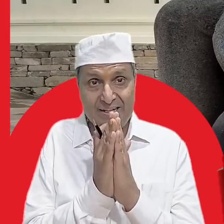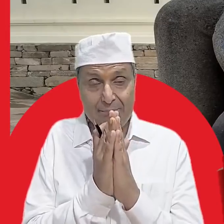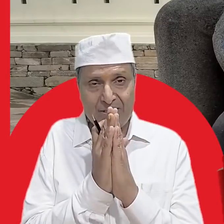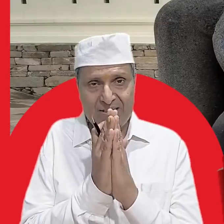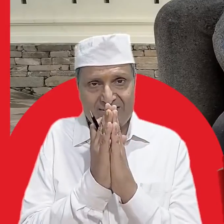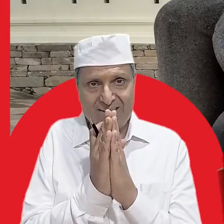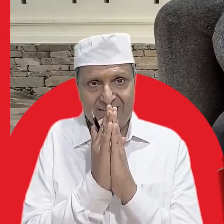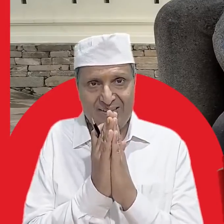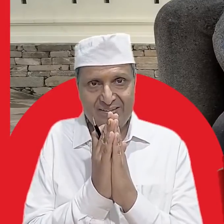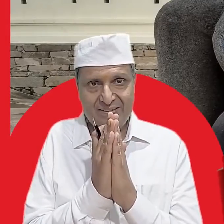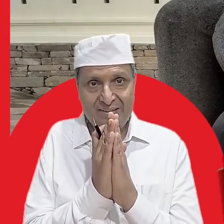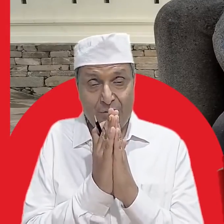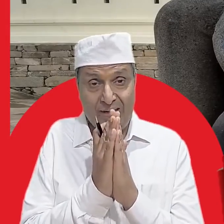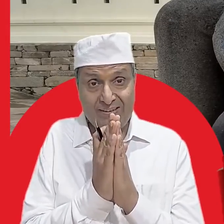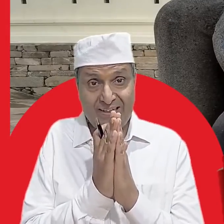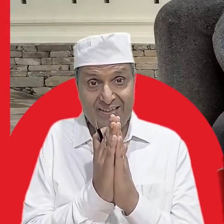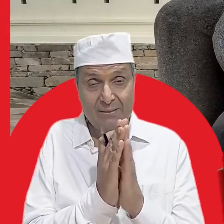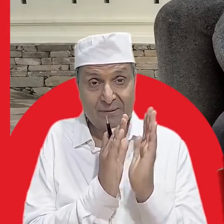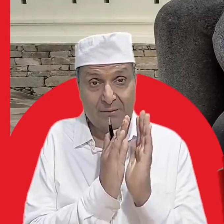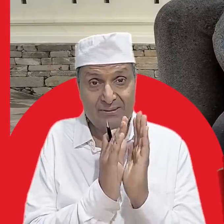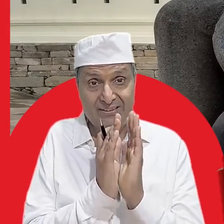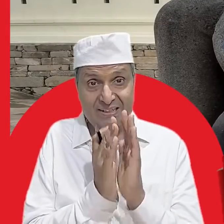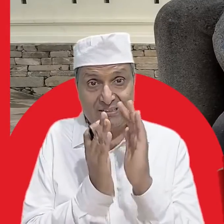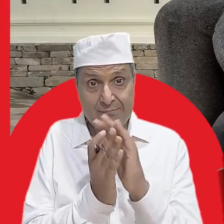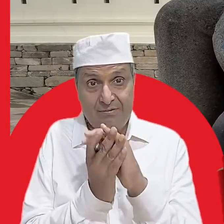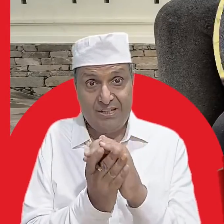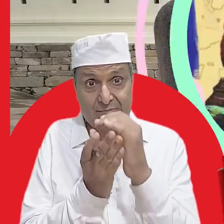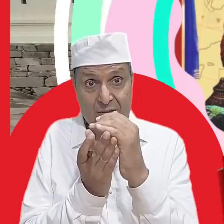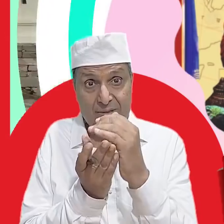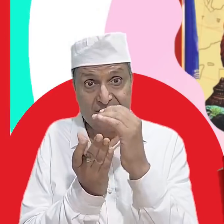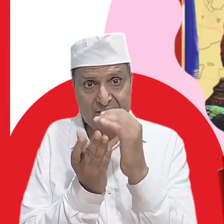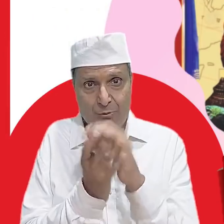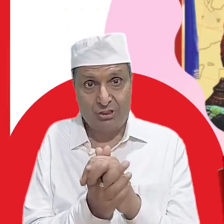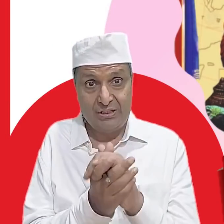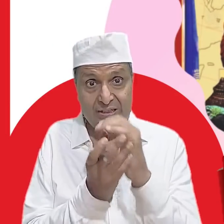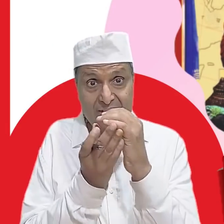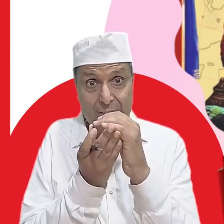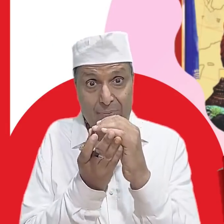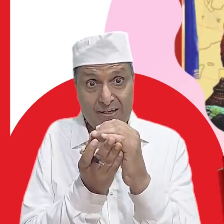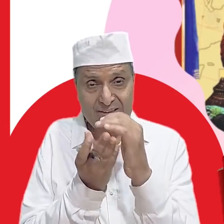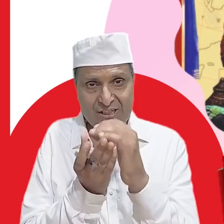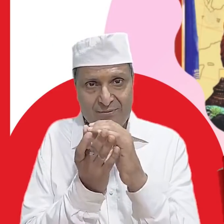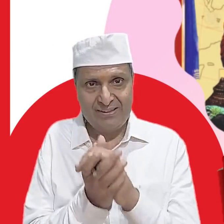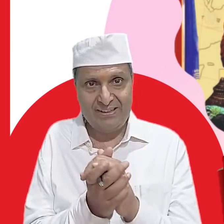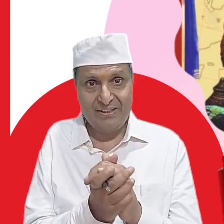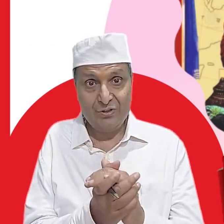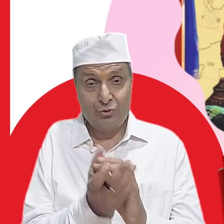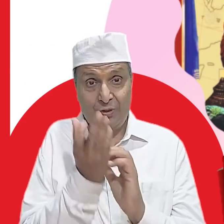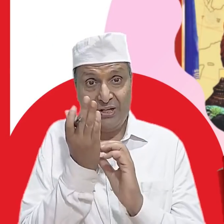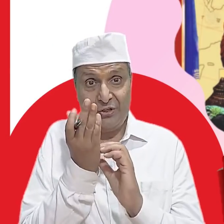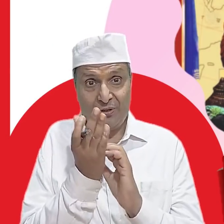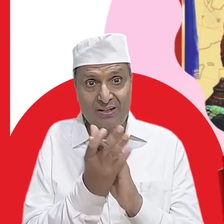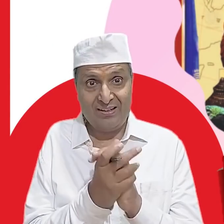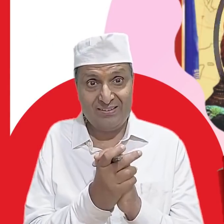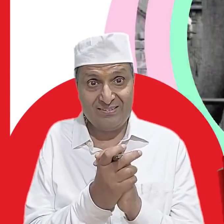घंटे बाद आ रही है मकर संक्रांति, वह दिन कहते हैं जब प्रथम तीर्थंकर ऋषभ देव जी के सबसे बड़े ज्येष्ठ पुत्र भरत चक्रवर्ती ने